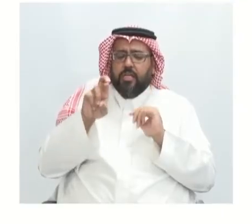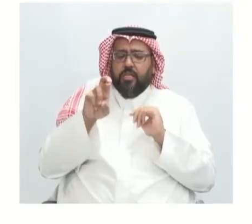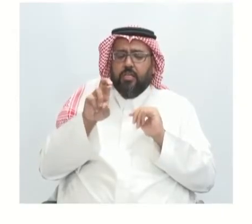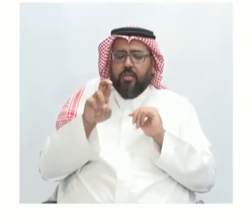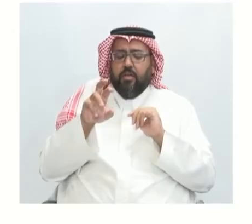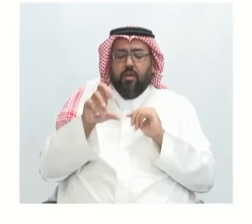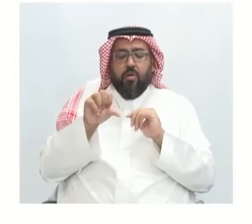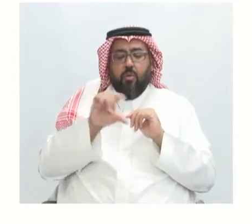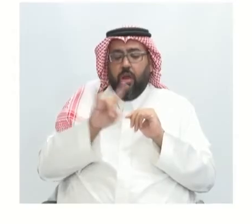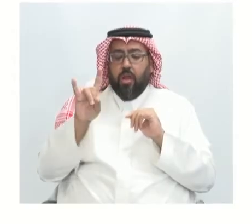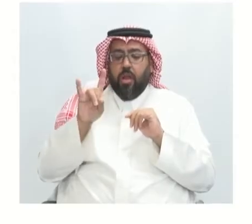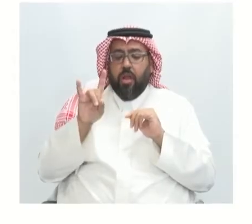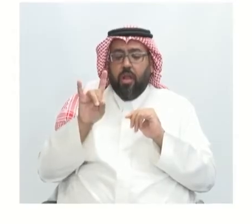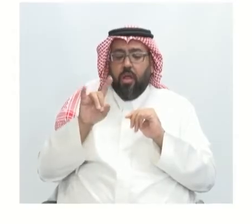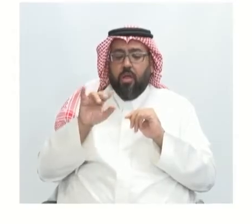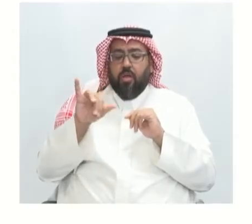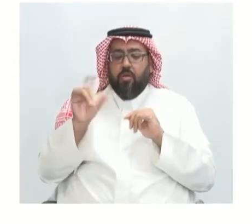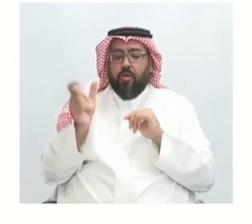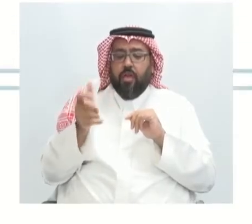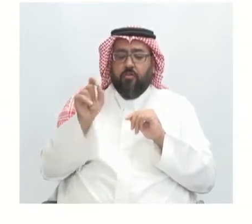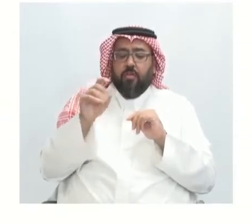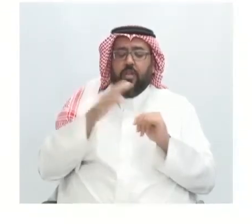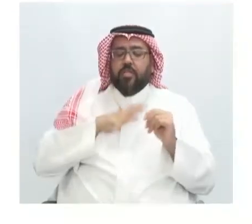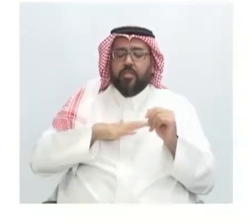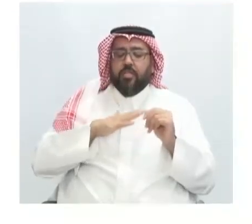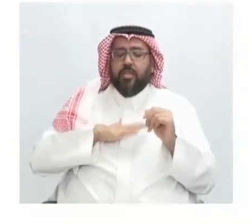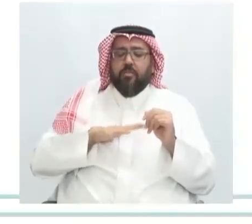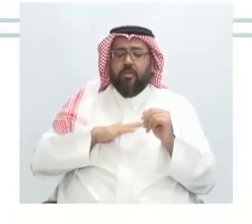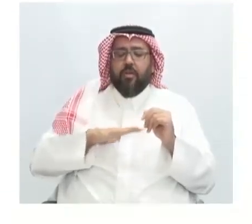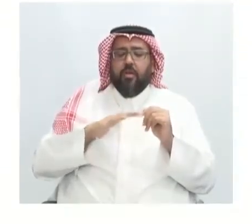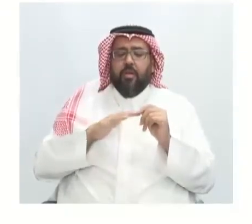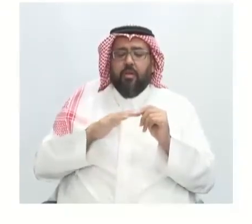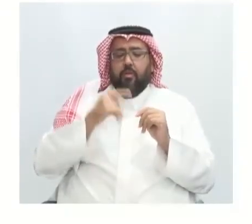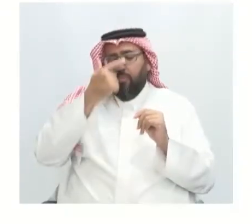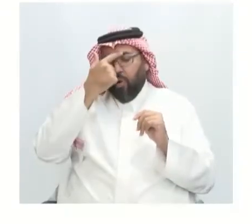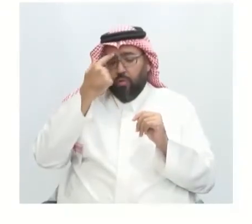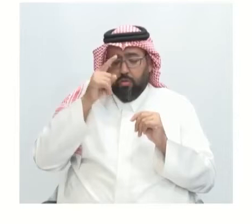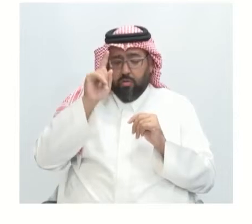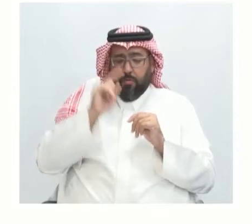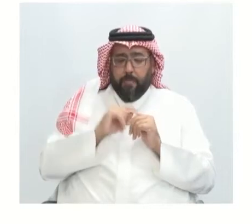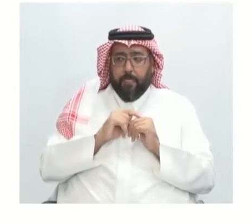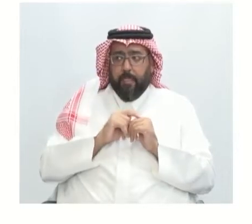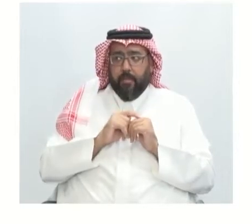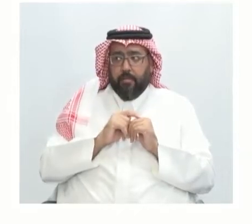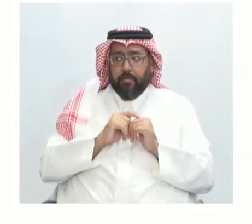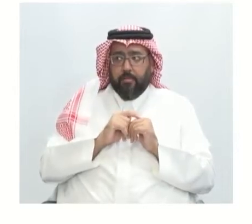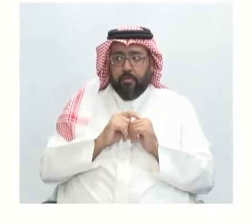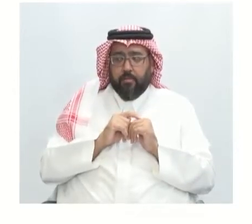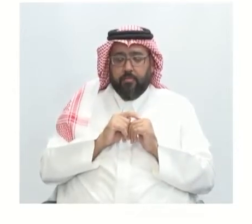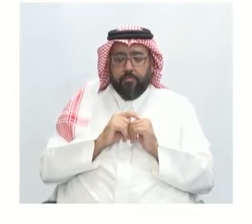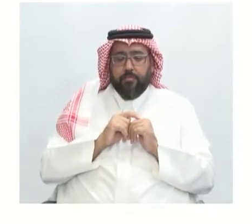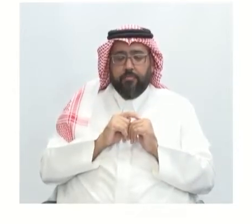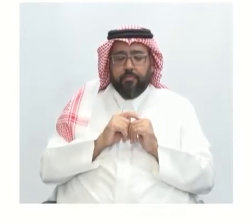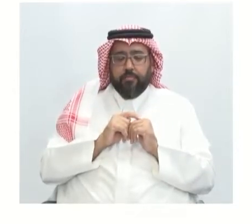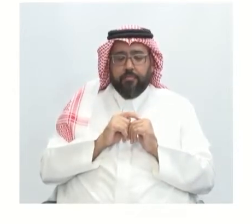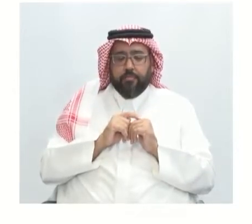ولا ينافي الصبر ولا الرضا بقضاء الله ارايتم يا ابنائي اذا